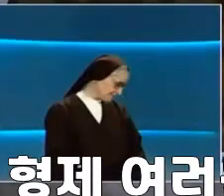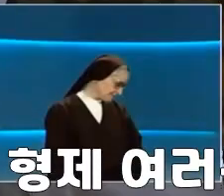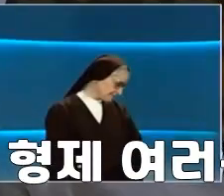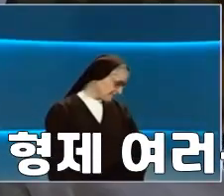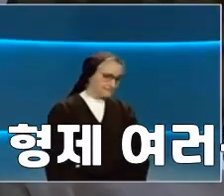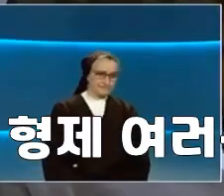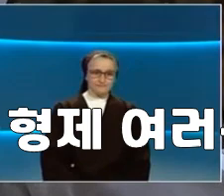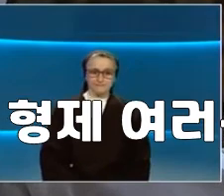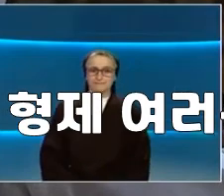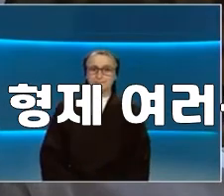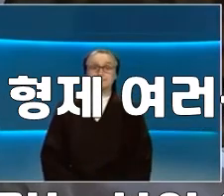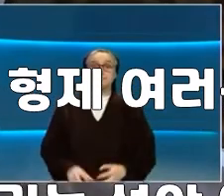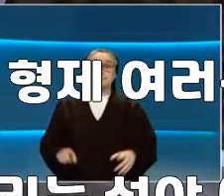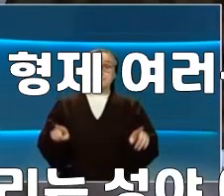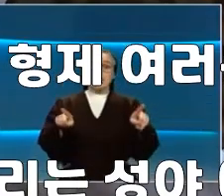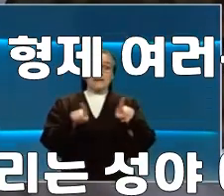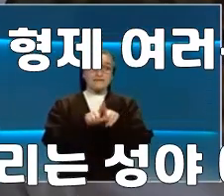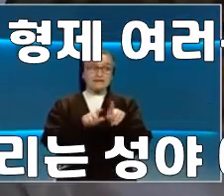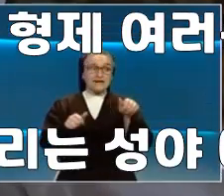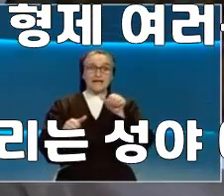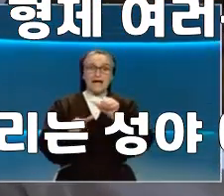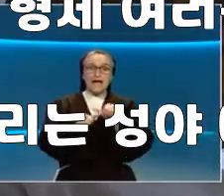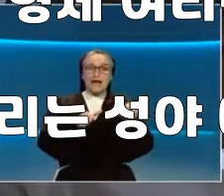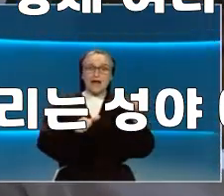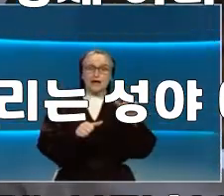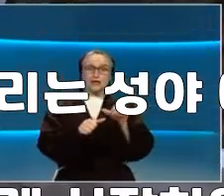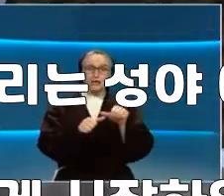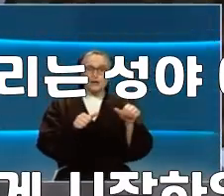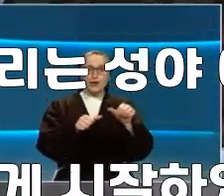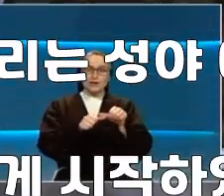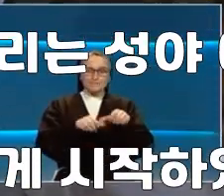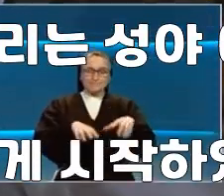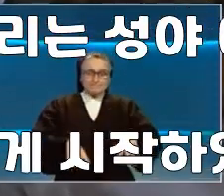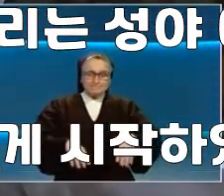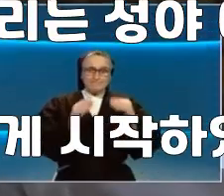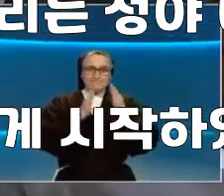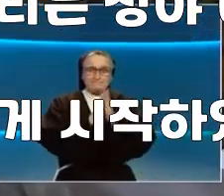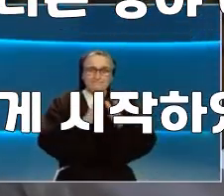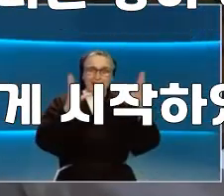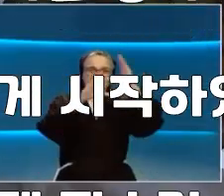Fratelli e sorelle, dopo il solenne inizio della veglia,